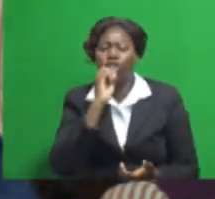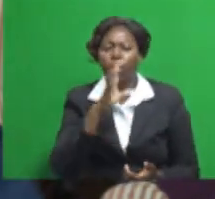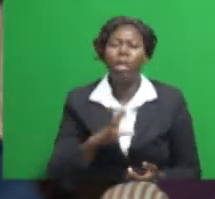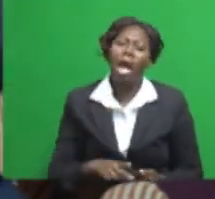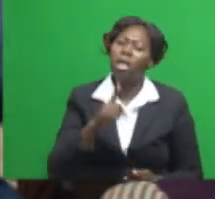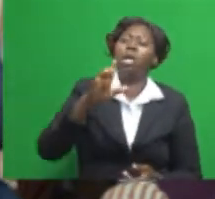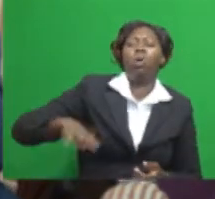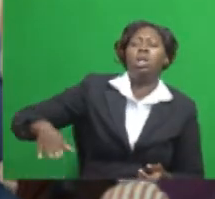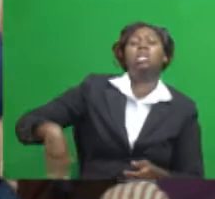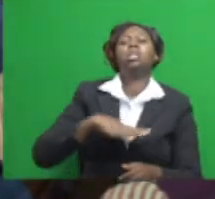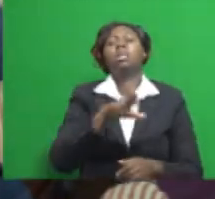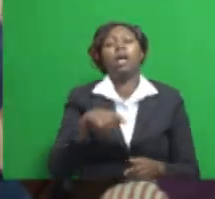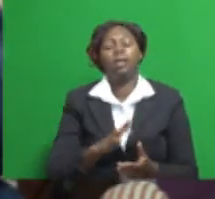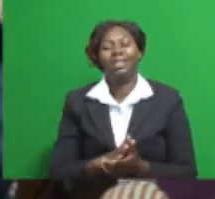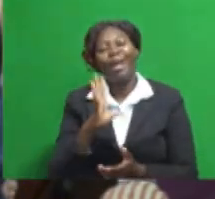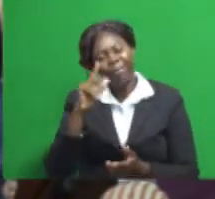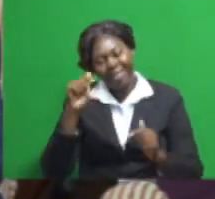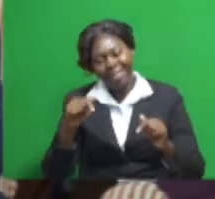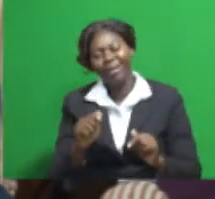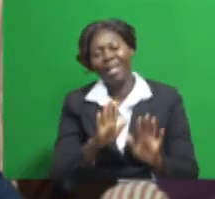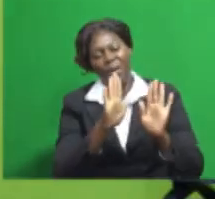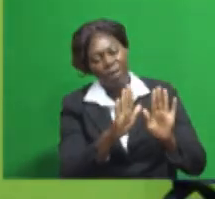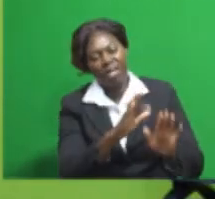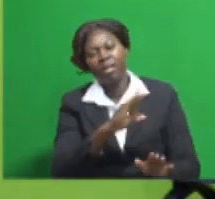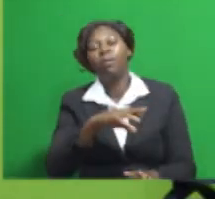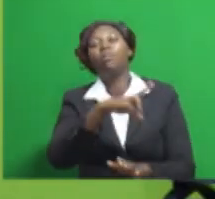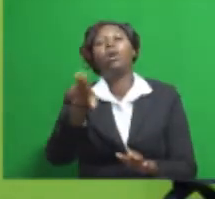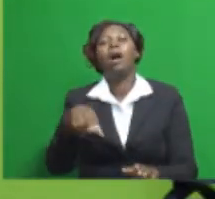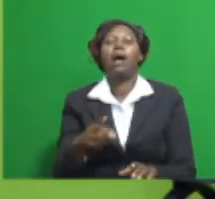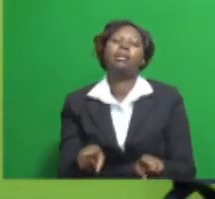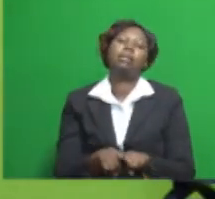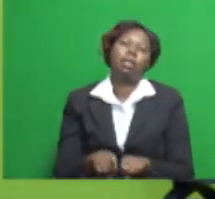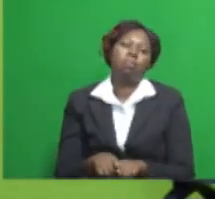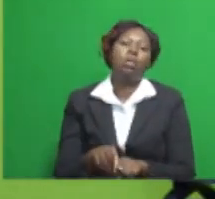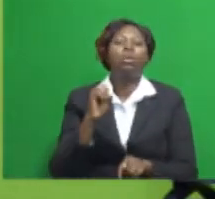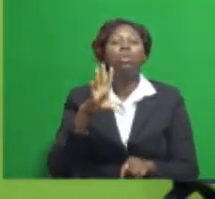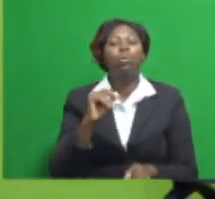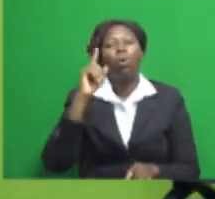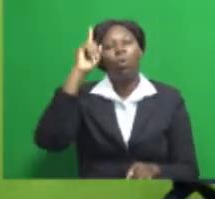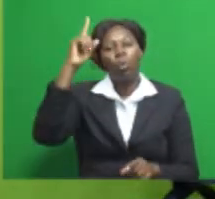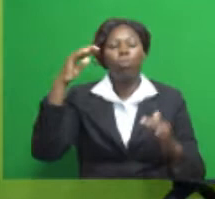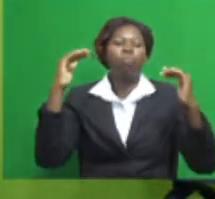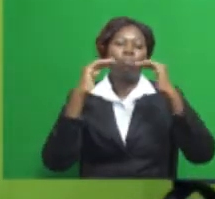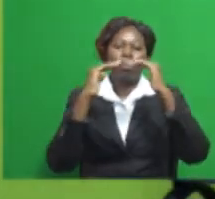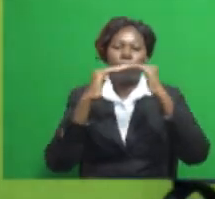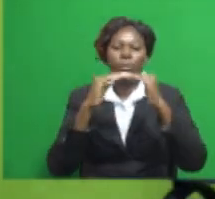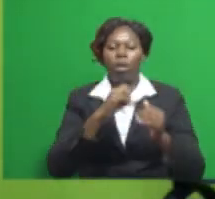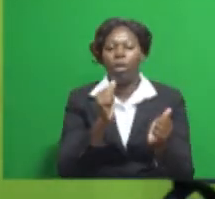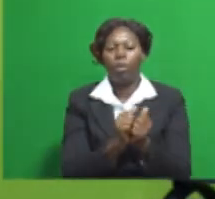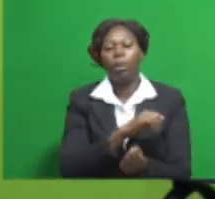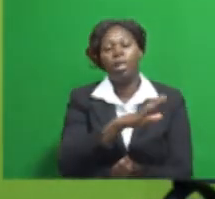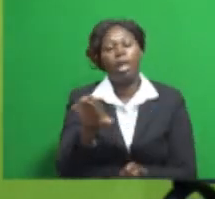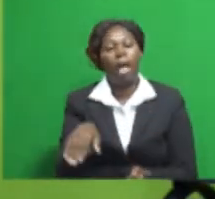asi vakamirira iwewe nene kuti tisvike pachero chinodiwa naMwari pakunamata. Right. Maone here kuti